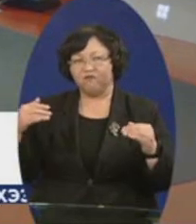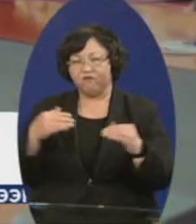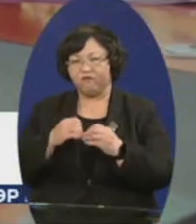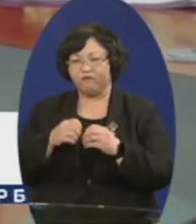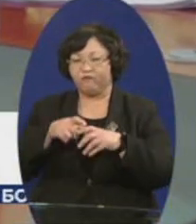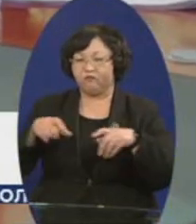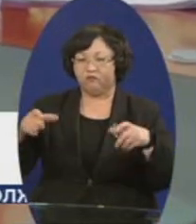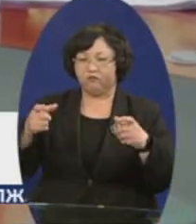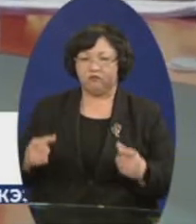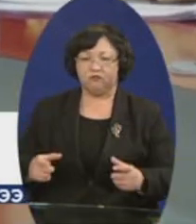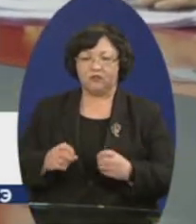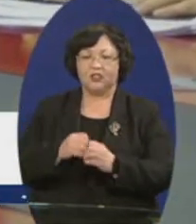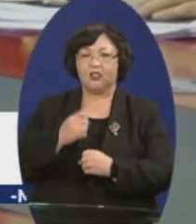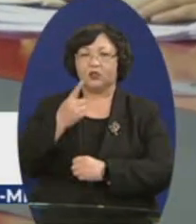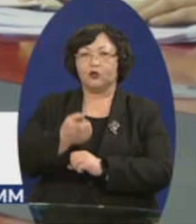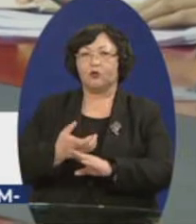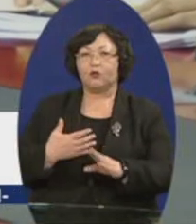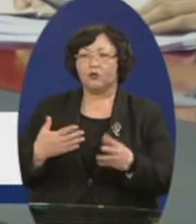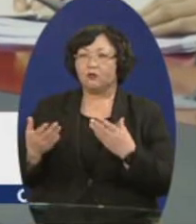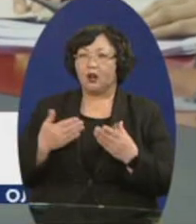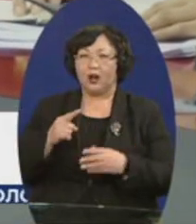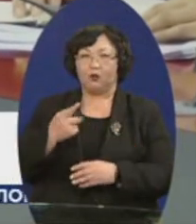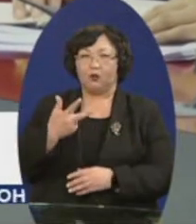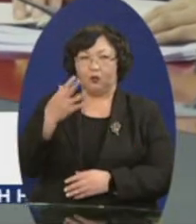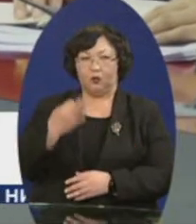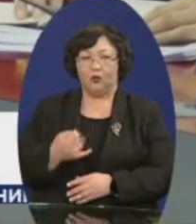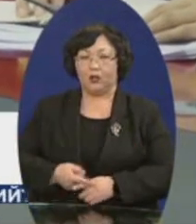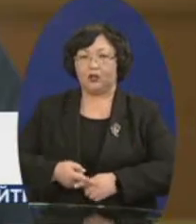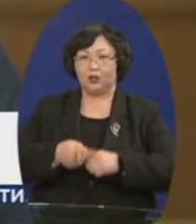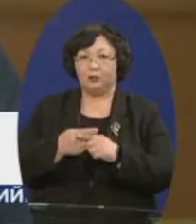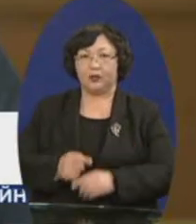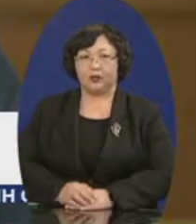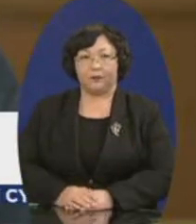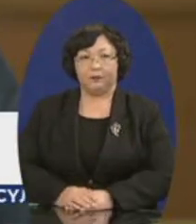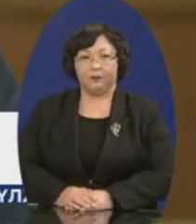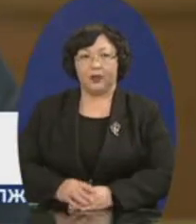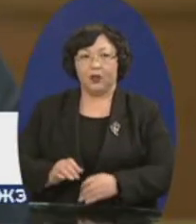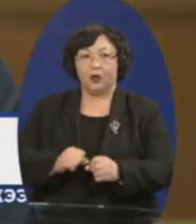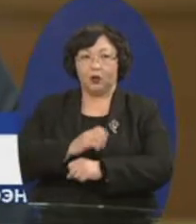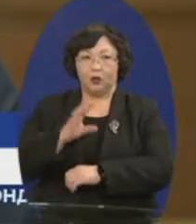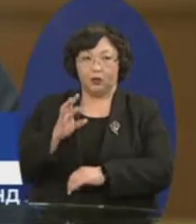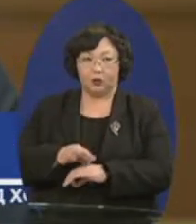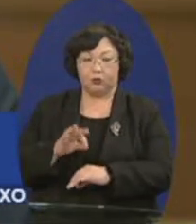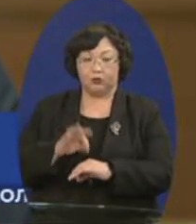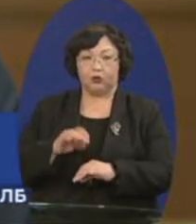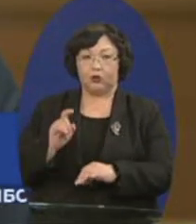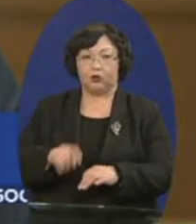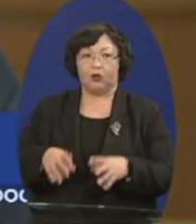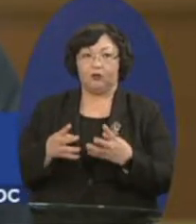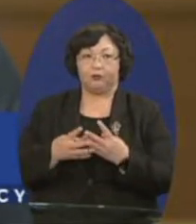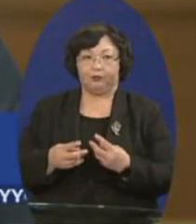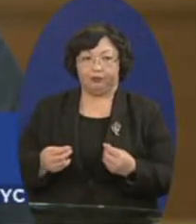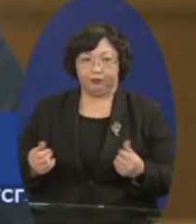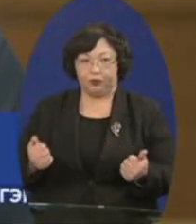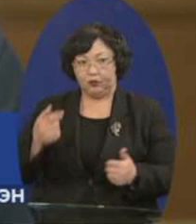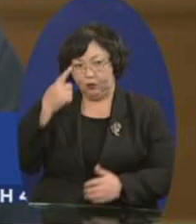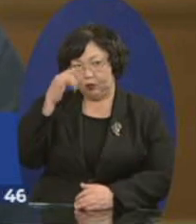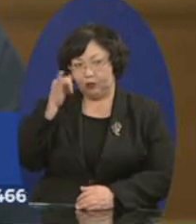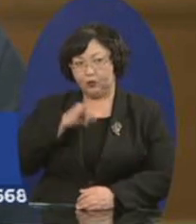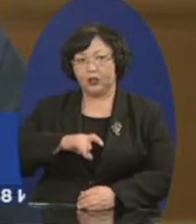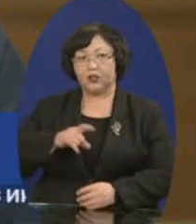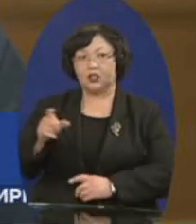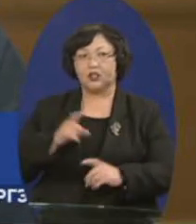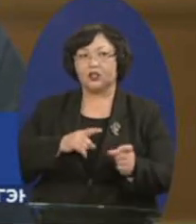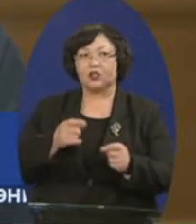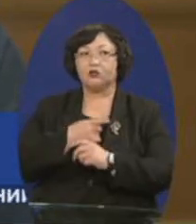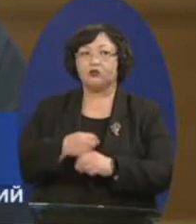урт өнгөрсөн оноос 13 хувиар нэмэгдэх юм а. Ковид сар тахал алга боллоо. Монгол улсын эдийн засгийн чиглэлүүдэд